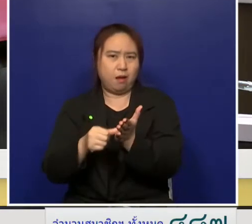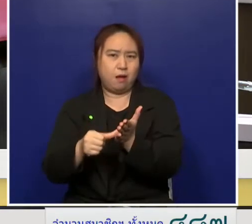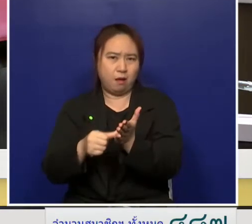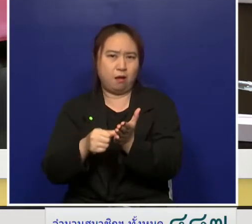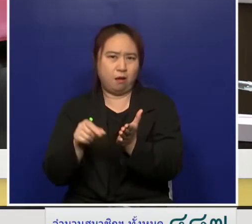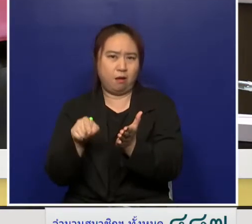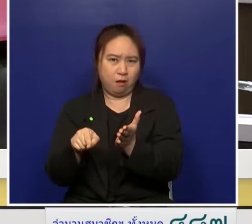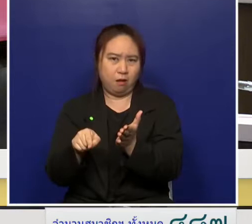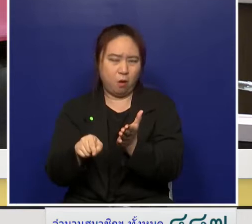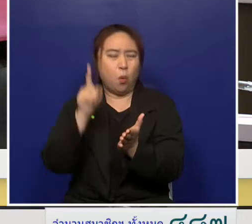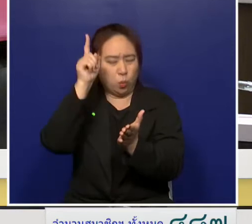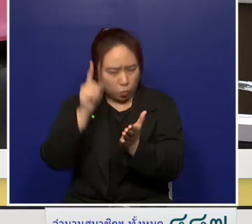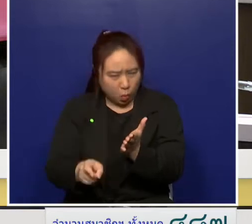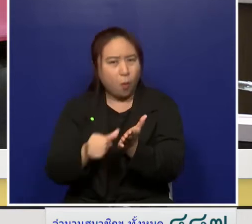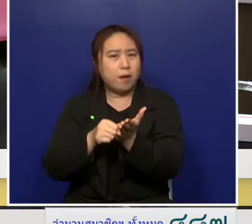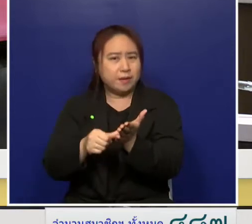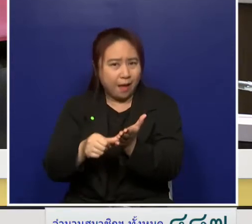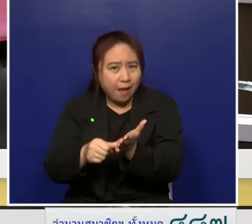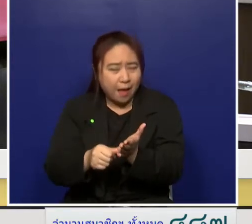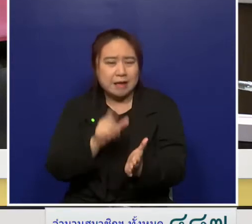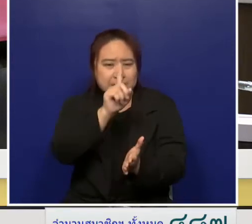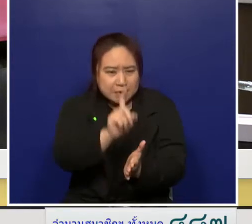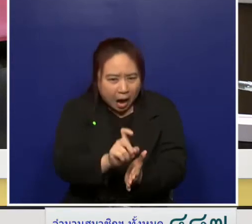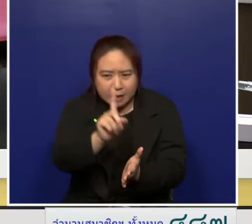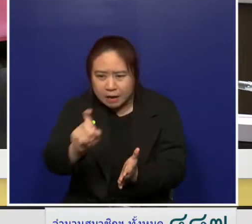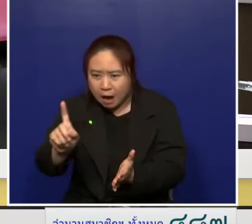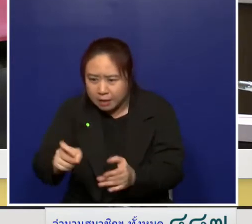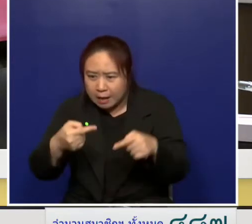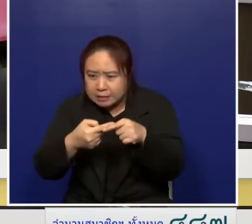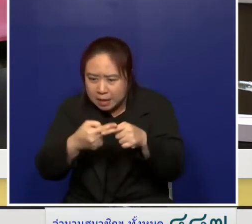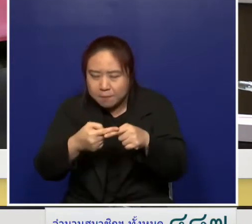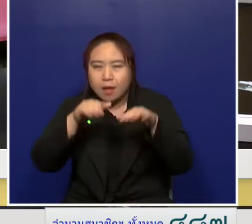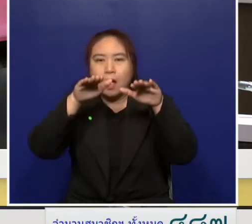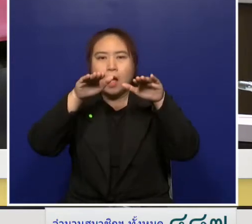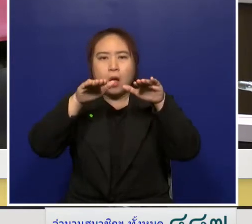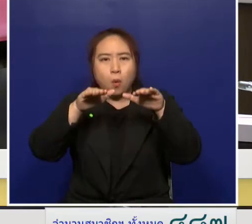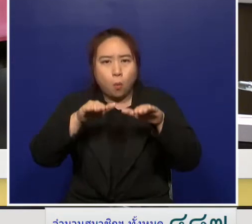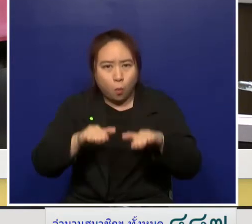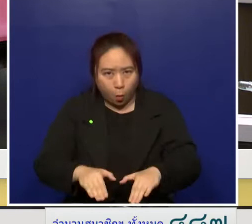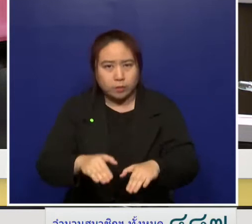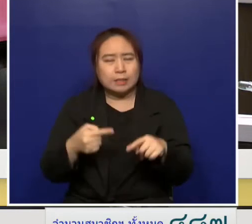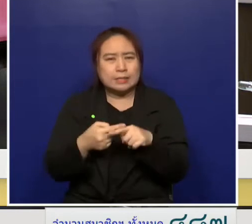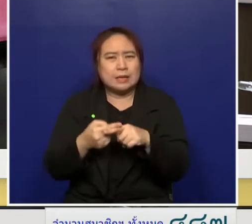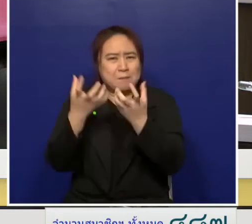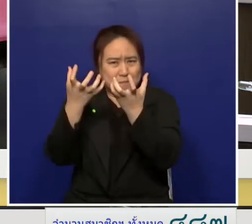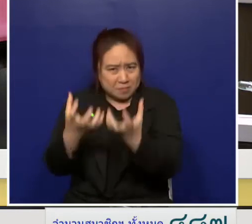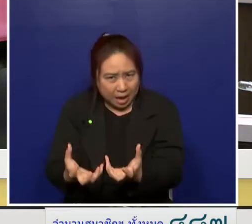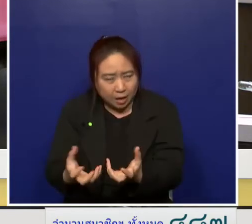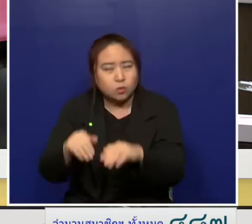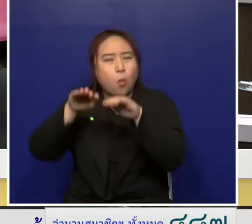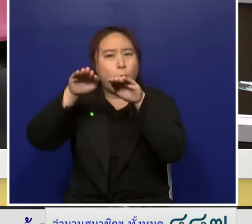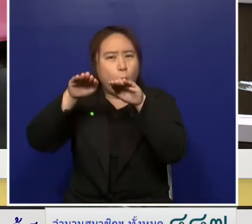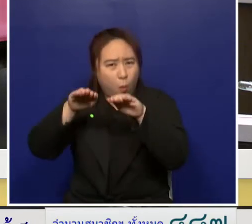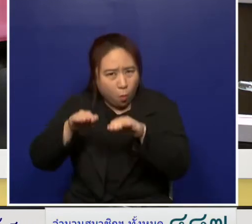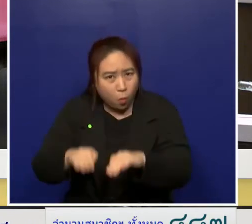ก้ปัญหาให้อัาการตายลดลงอัาการบเจ็บลดลงและบาทเจ็บสาหัสจะต้องลดลงอย่าง